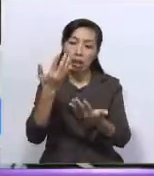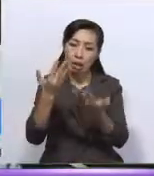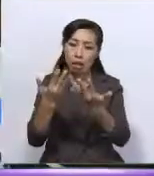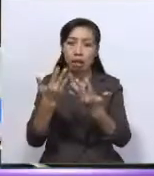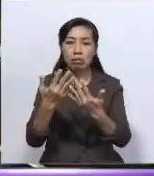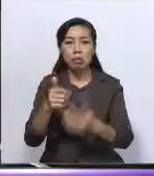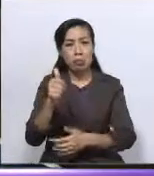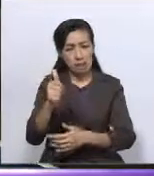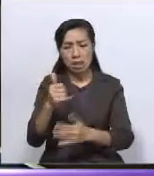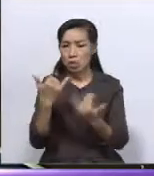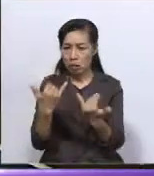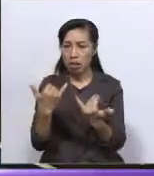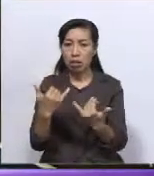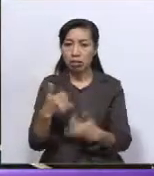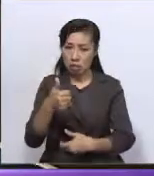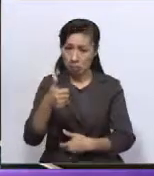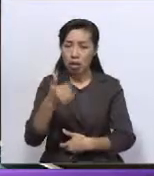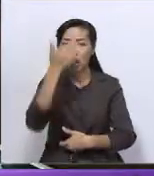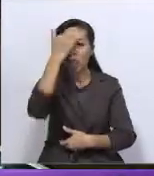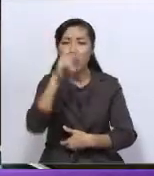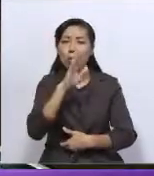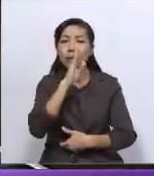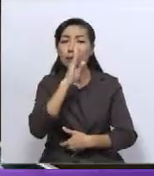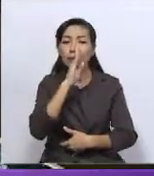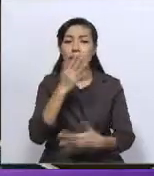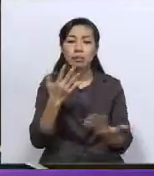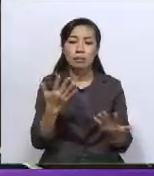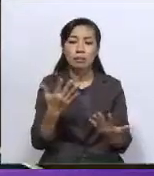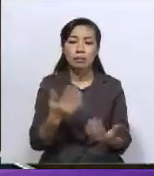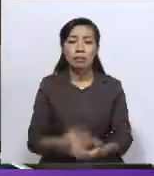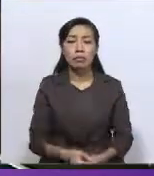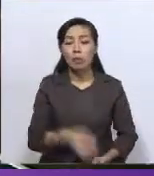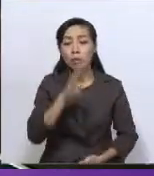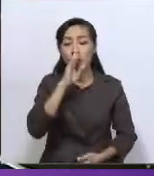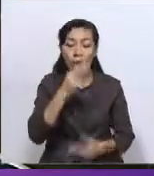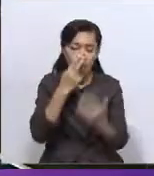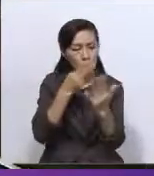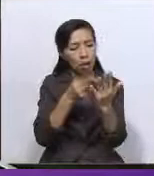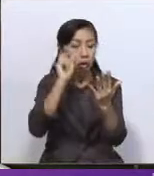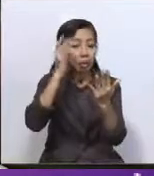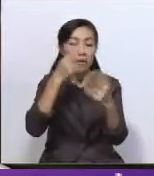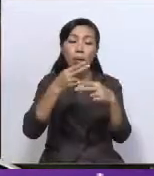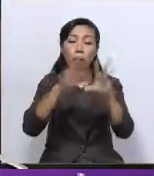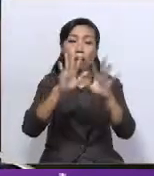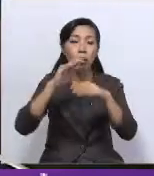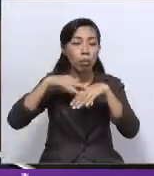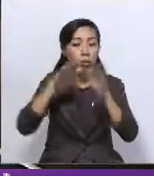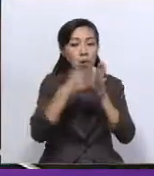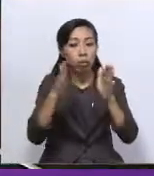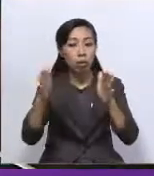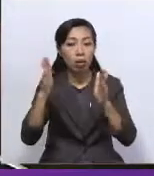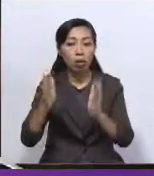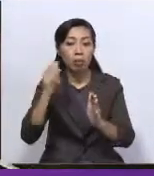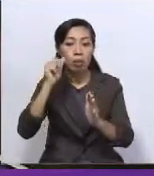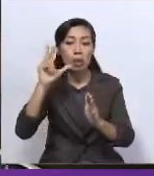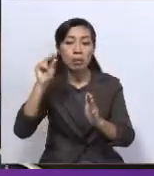มันจะดีกว่าไหมเพราะว่าถ้าหากว่าสมมติว่าเราปล่อยไปอย่างนี้นะครับแล้วใน30วันเนี่ยผมมีค